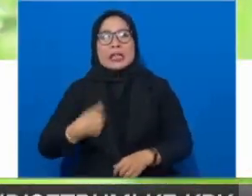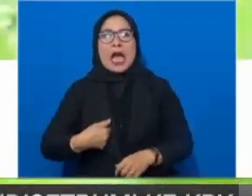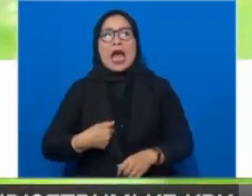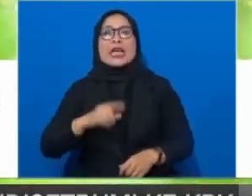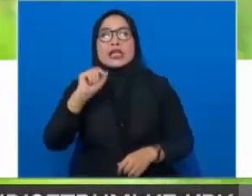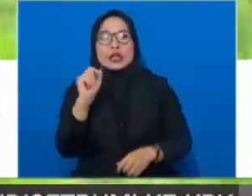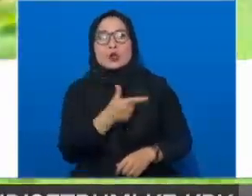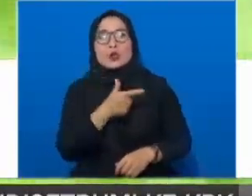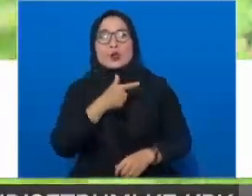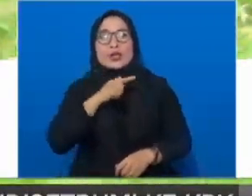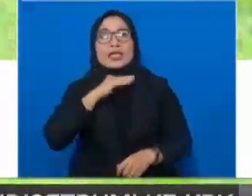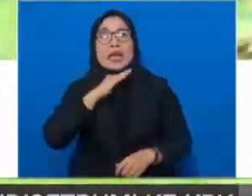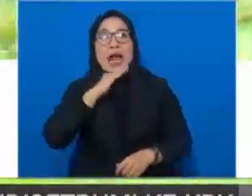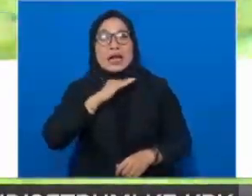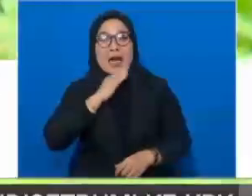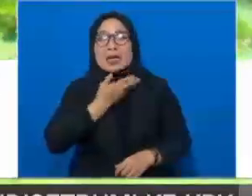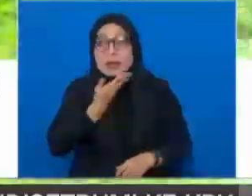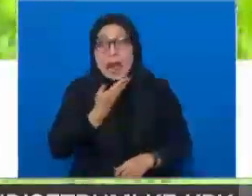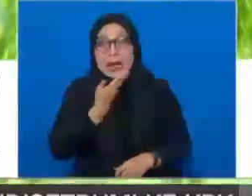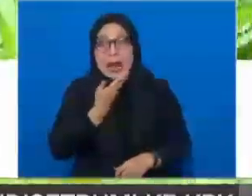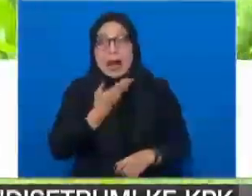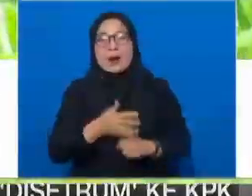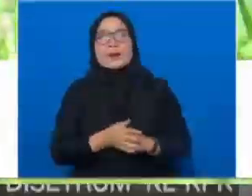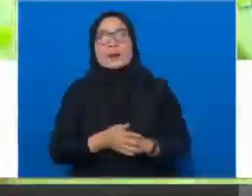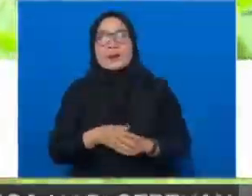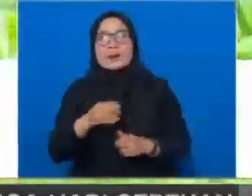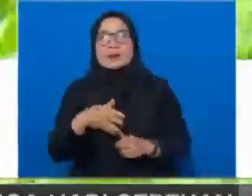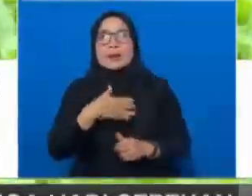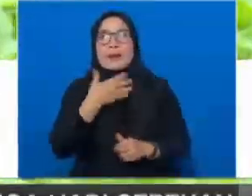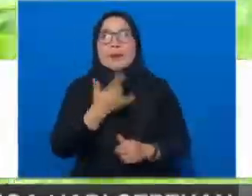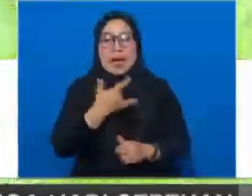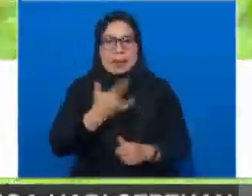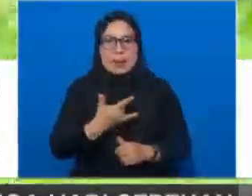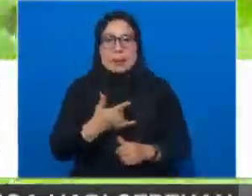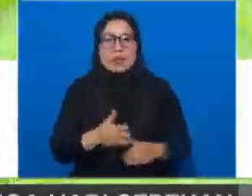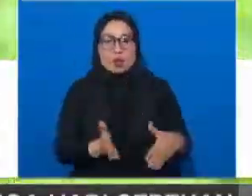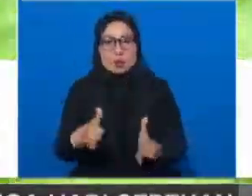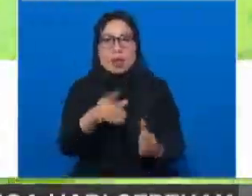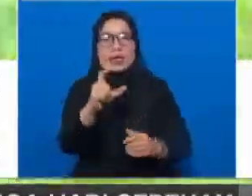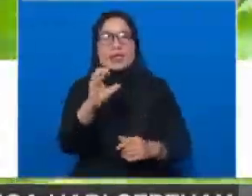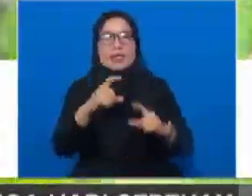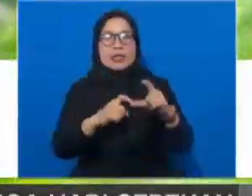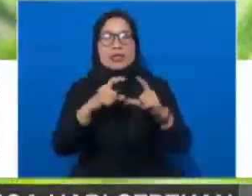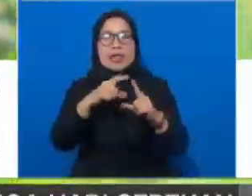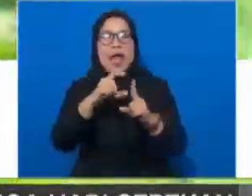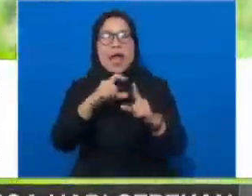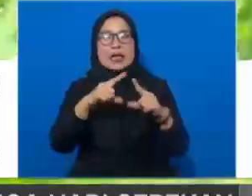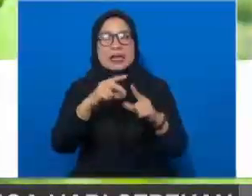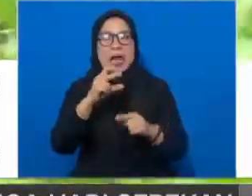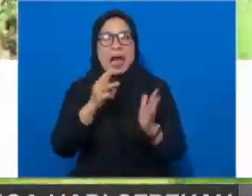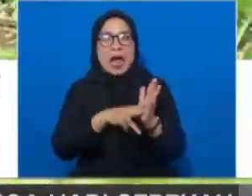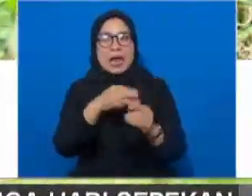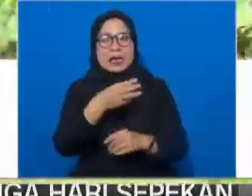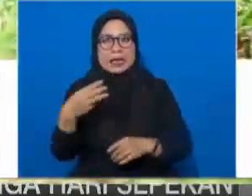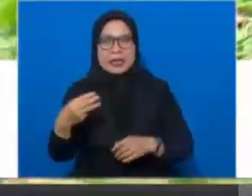sederhana. Mayoritas Cina Benteng yang menetap di sebelah timur Sungai Cisadane bekerja di sektor informal, termasuk